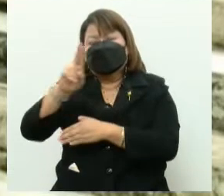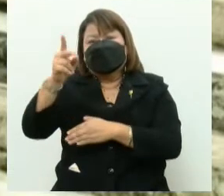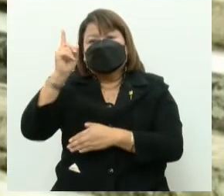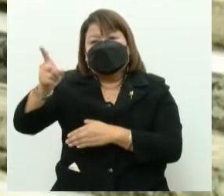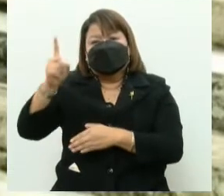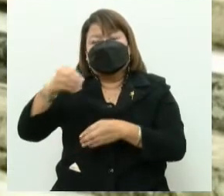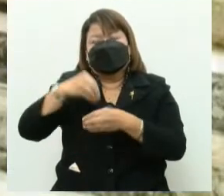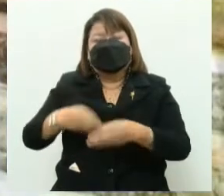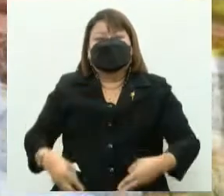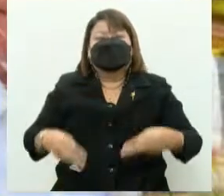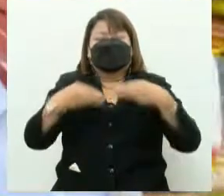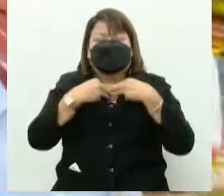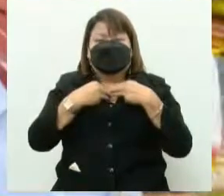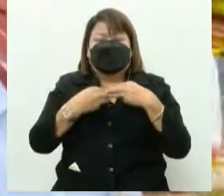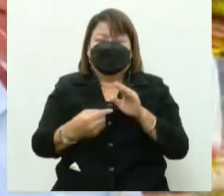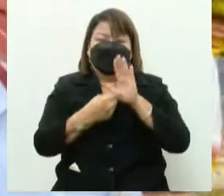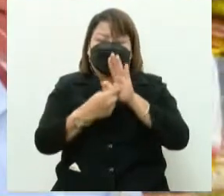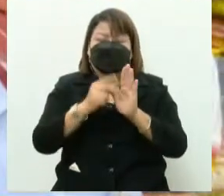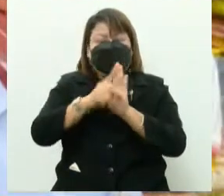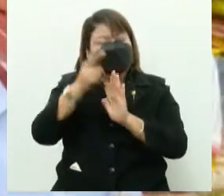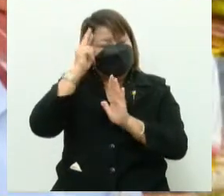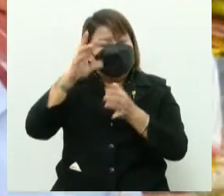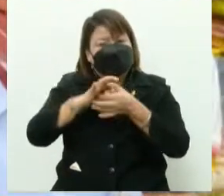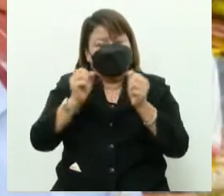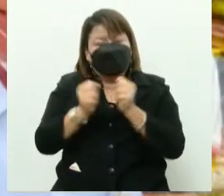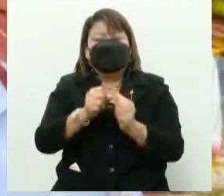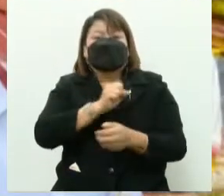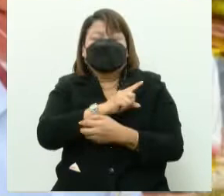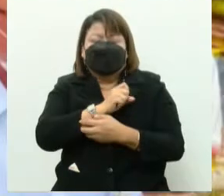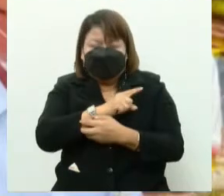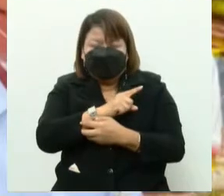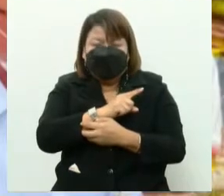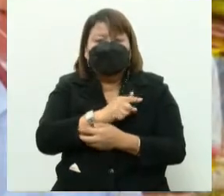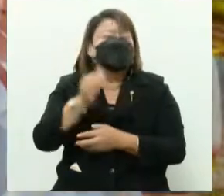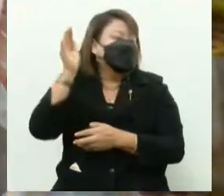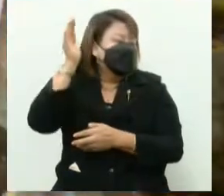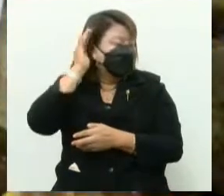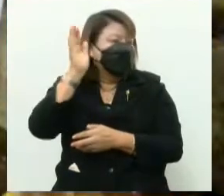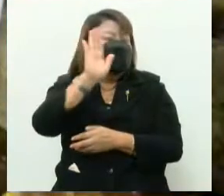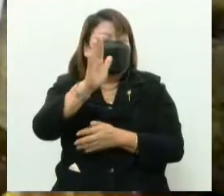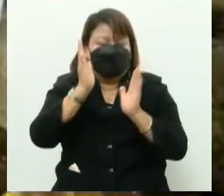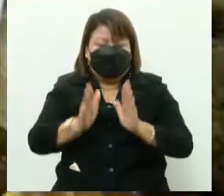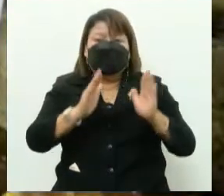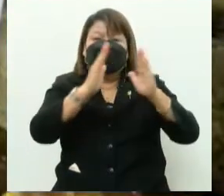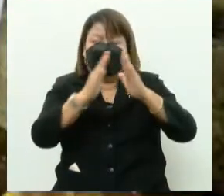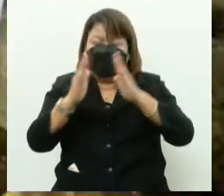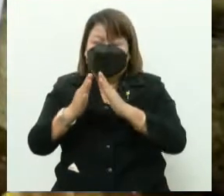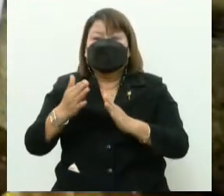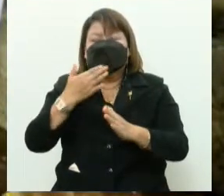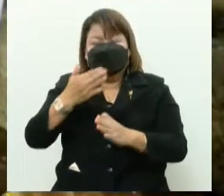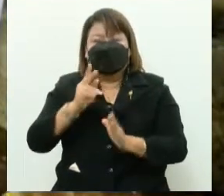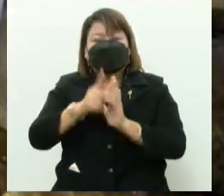ประจำวันเช่นความรู้เกี่ยวกับศาสนาและความเชื่อของคนในชุมชนตลอดจนความ